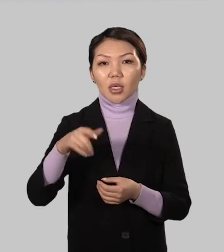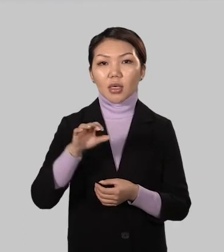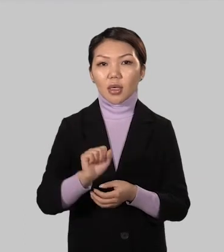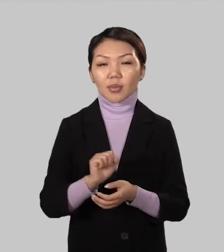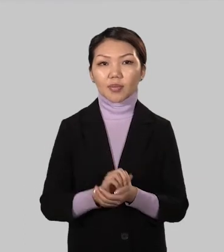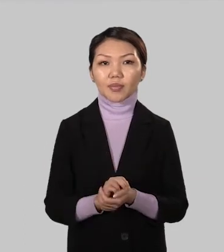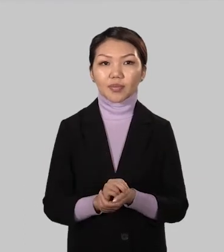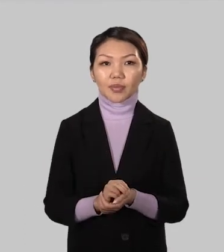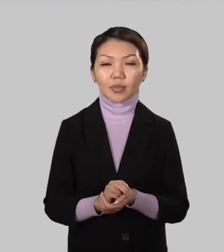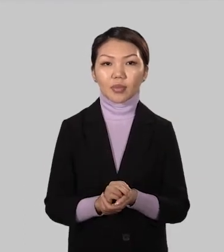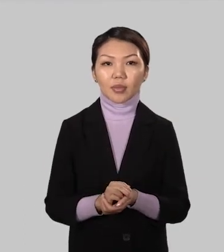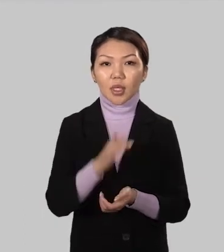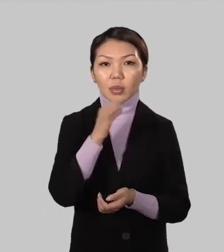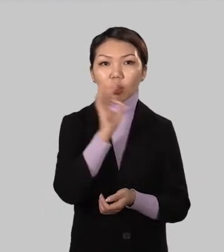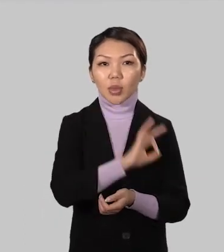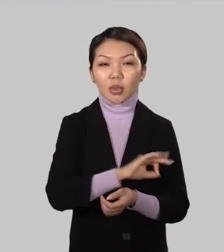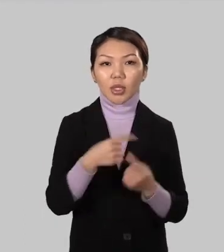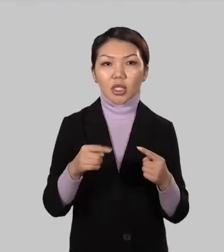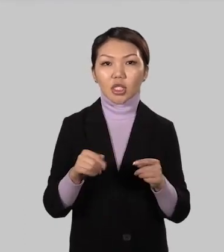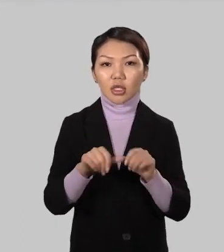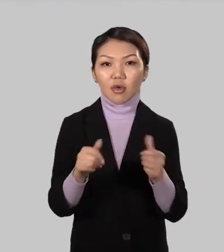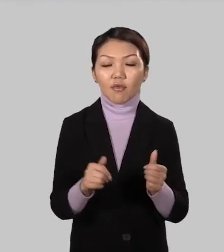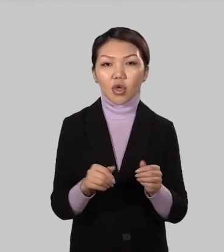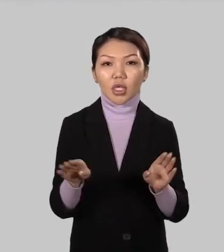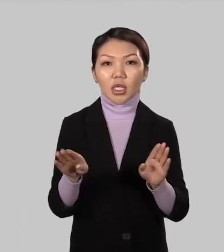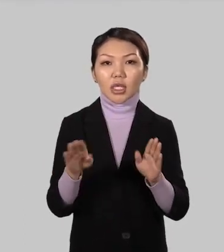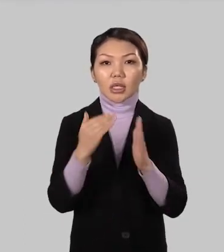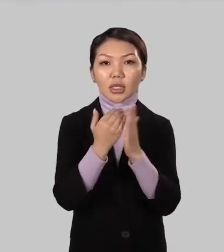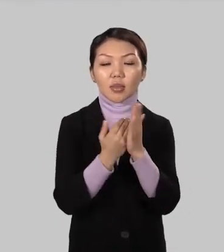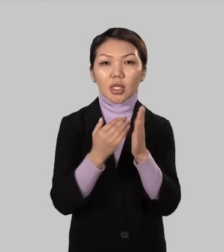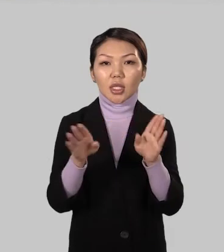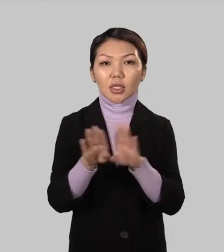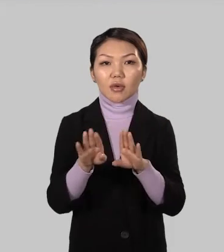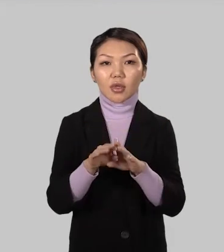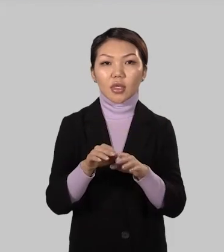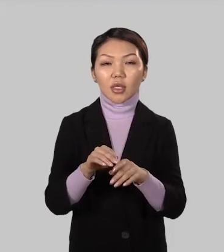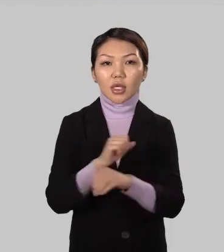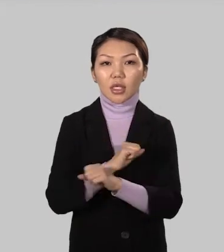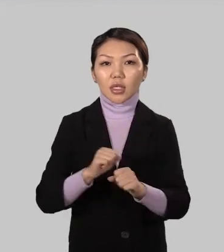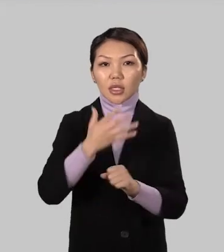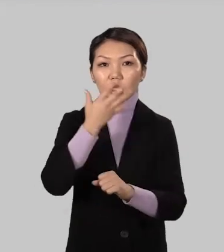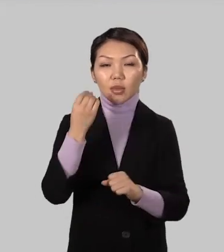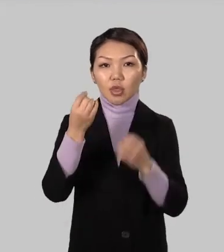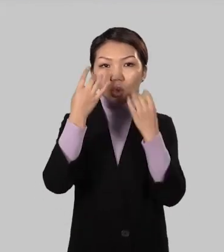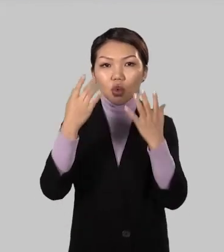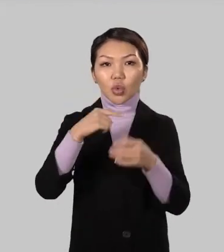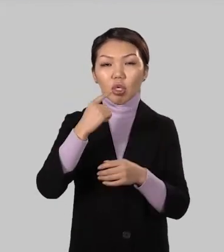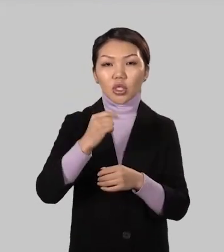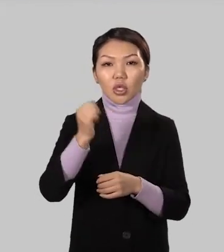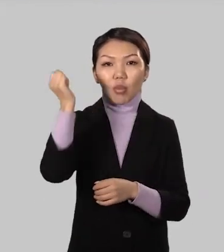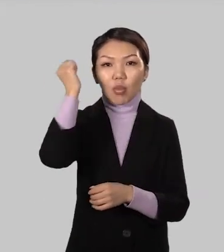при употреблении различных форм степеней сравнения нельзя забывать о культуре речи